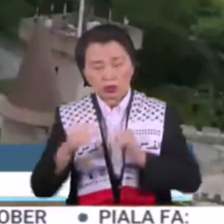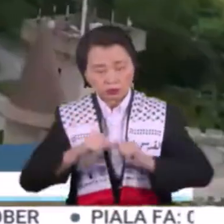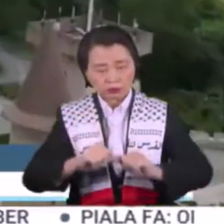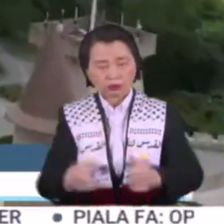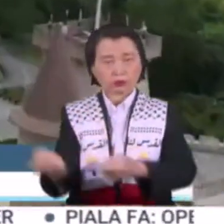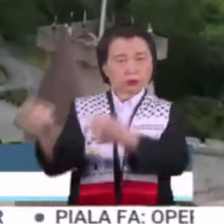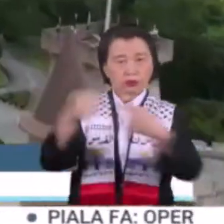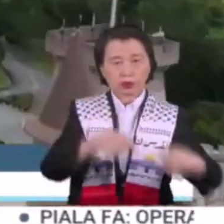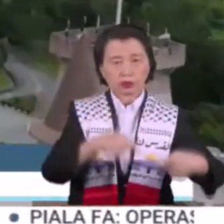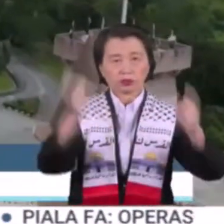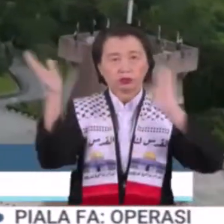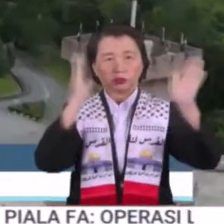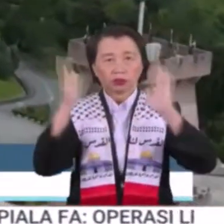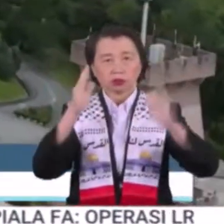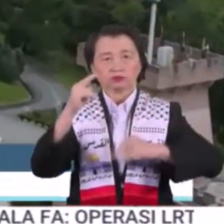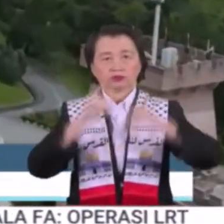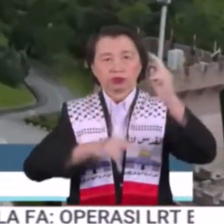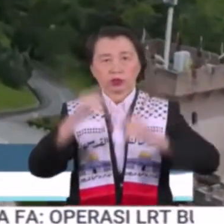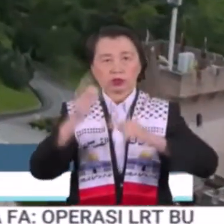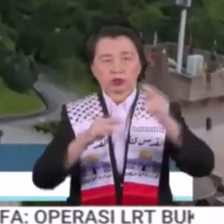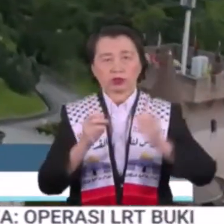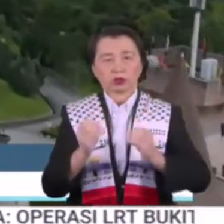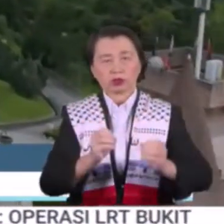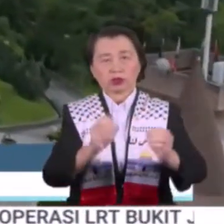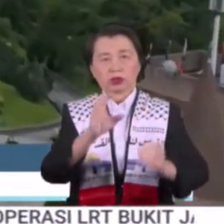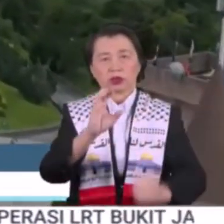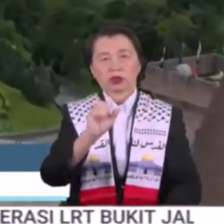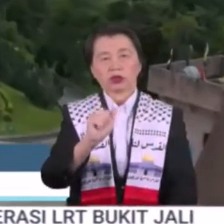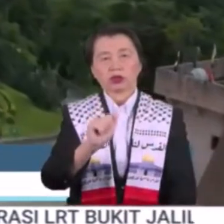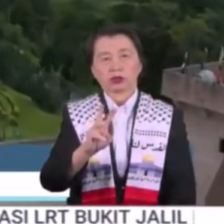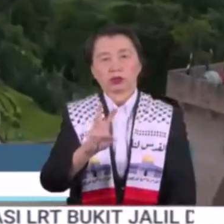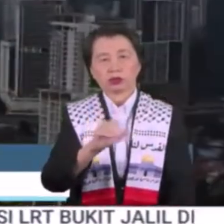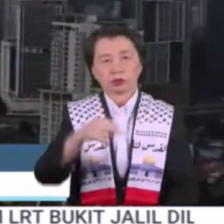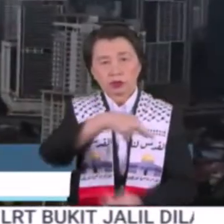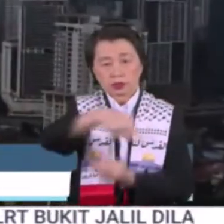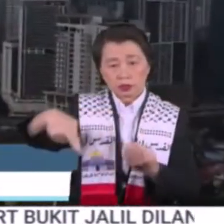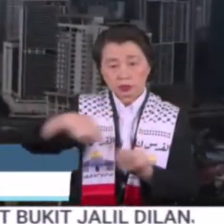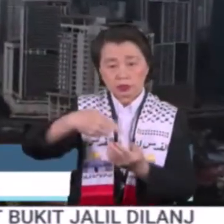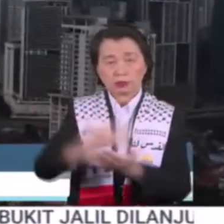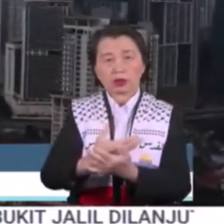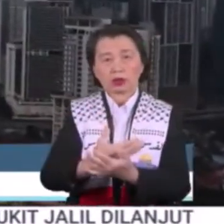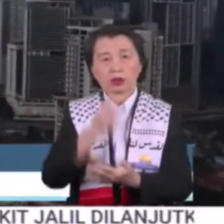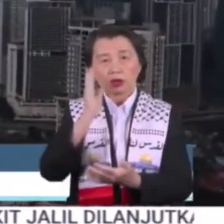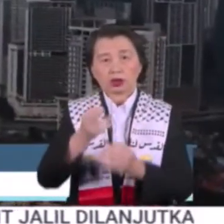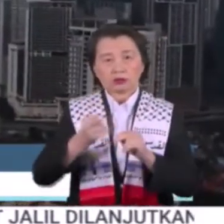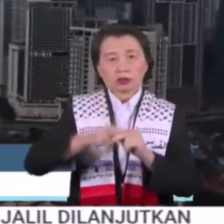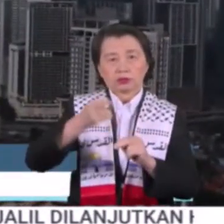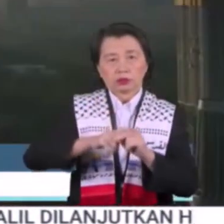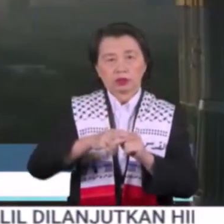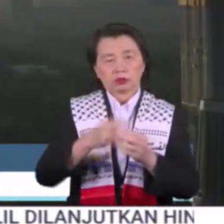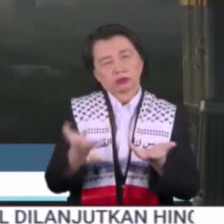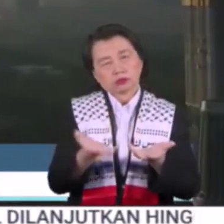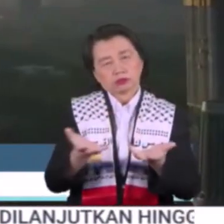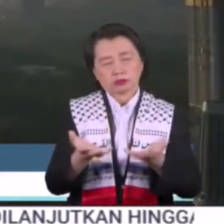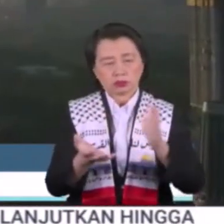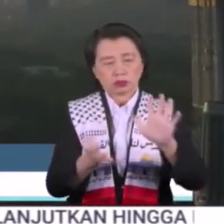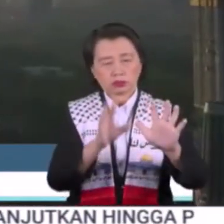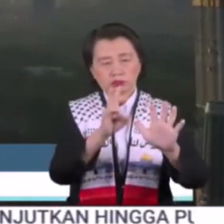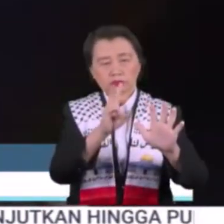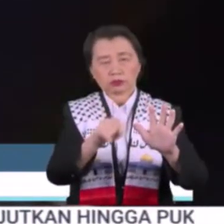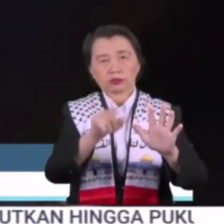terus datang ke negara pembinaan dan operasi aws region baharu itu dijangka menambah kira-kira